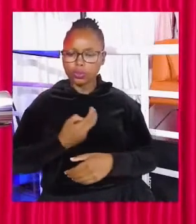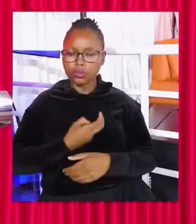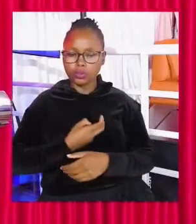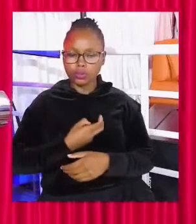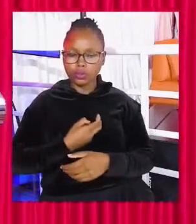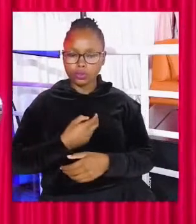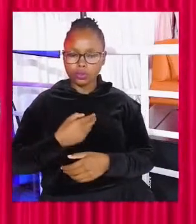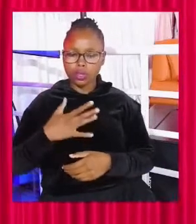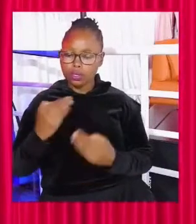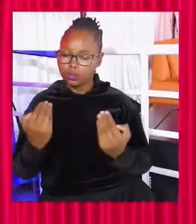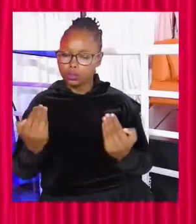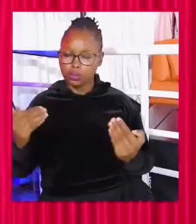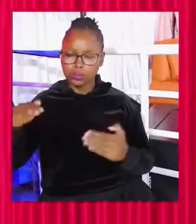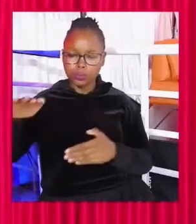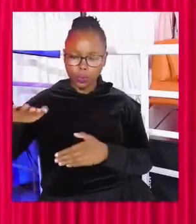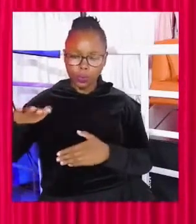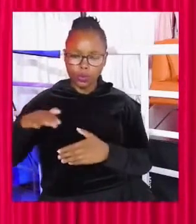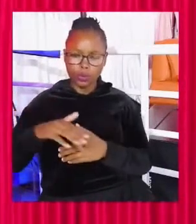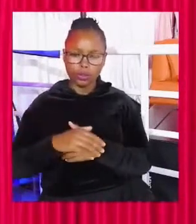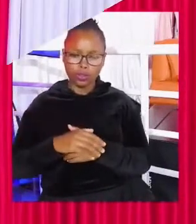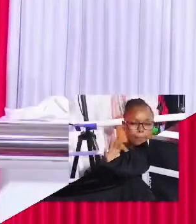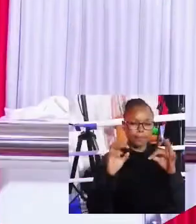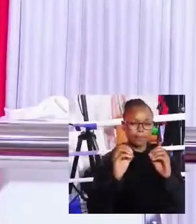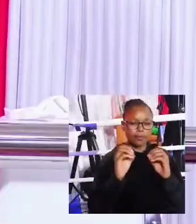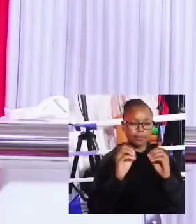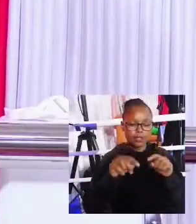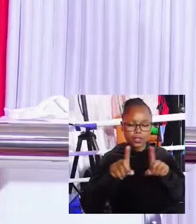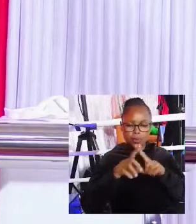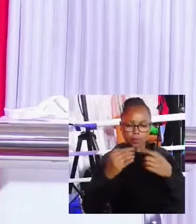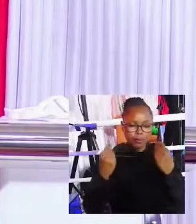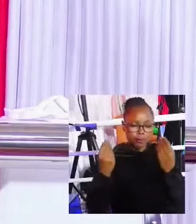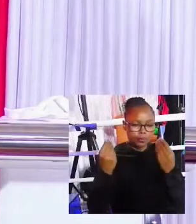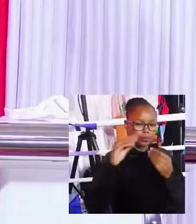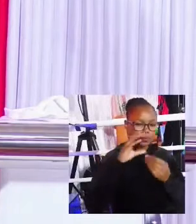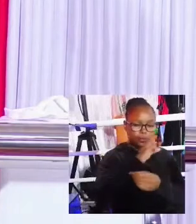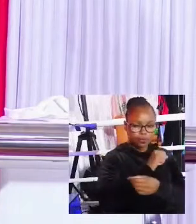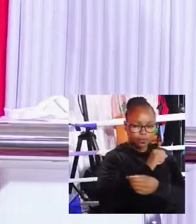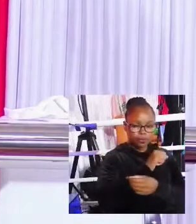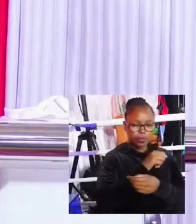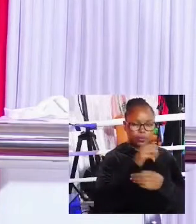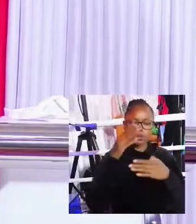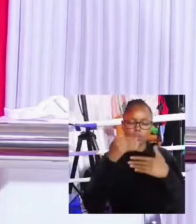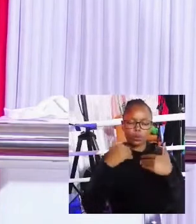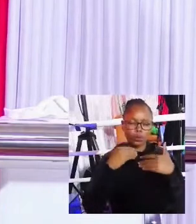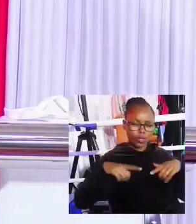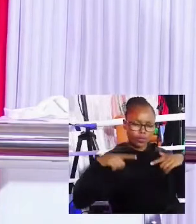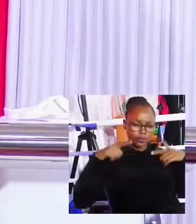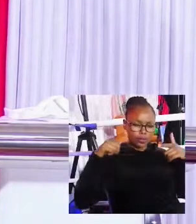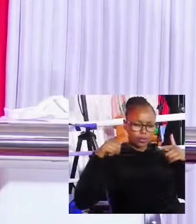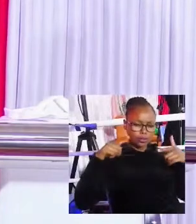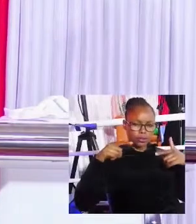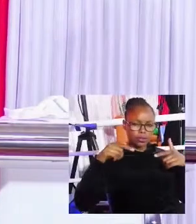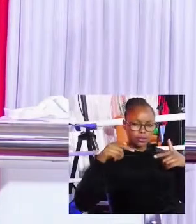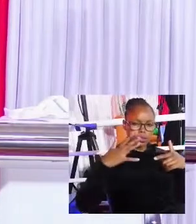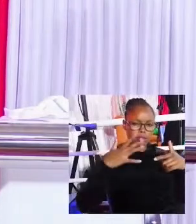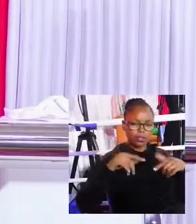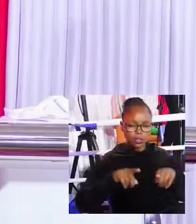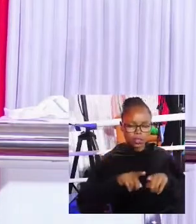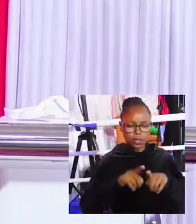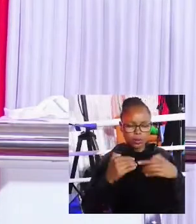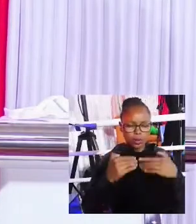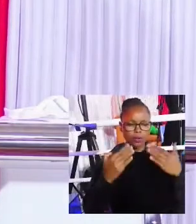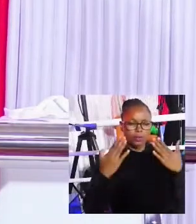siana nyinyi In the mighty name of Jesus We mutura muoyo We ohigite mithitho